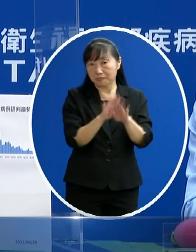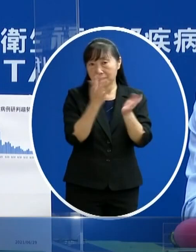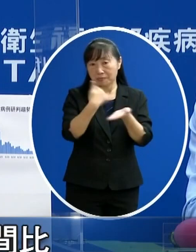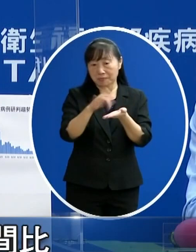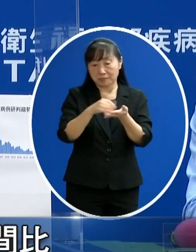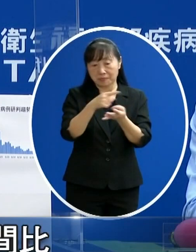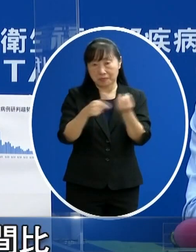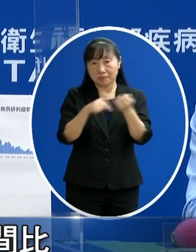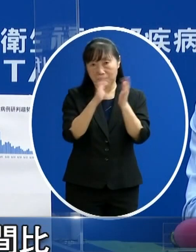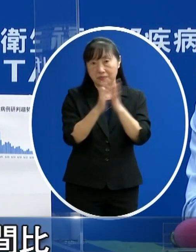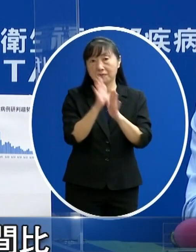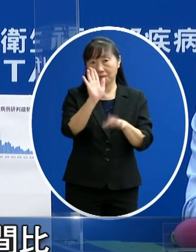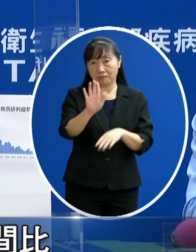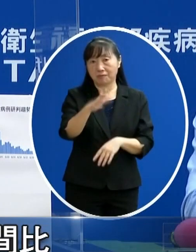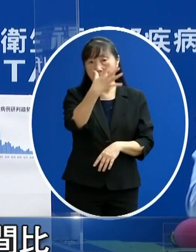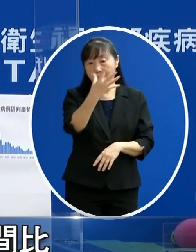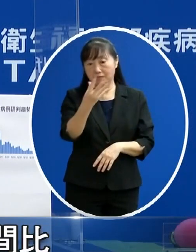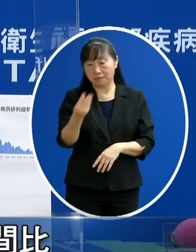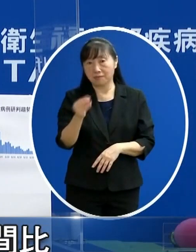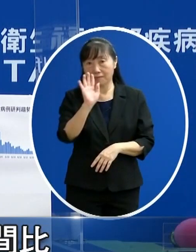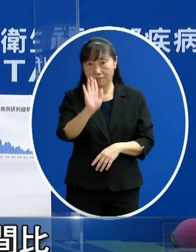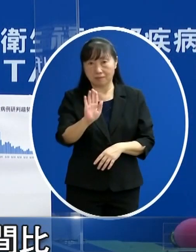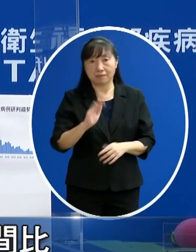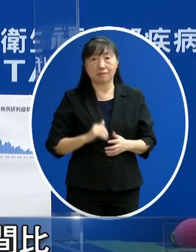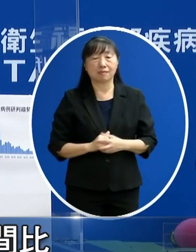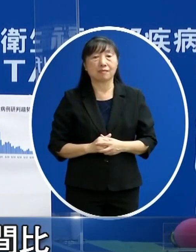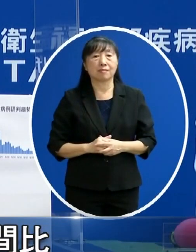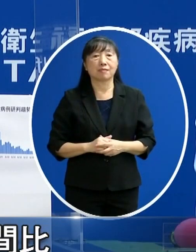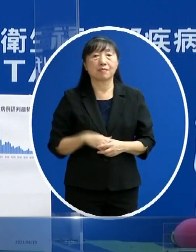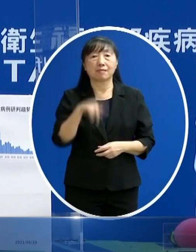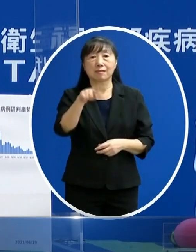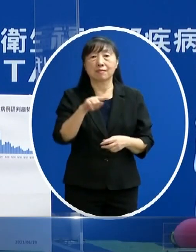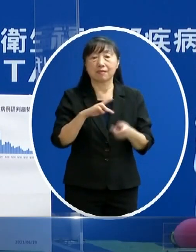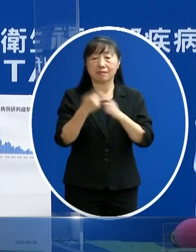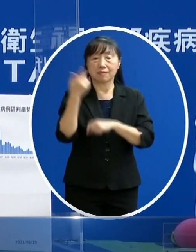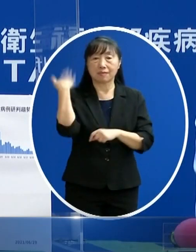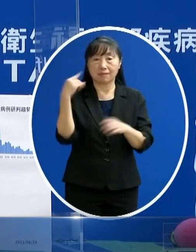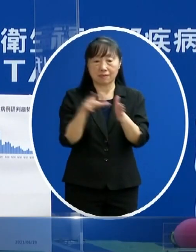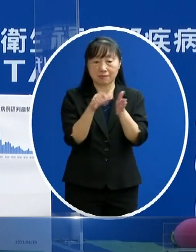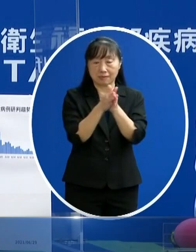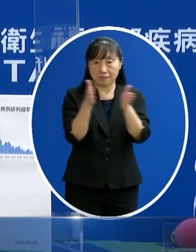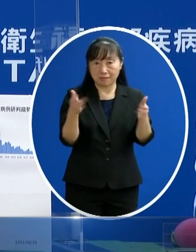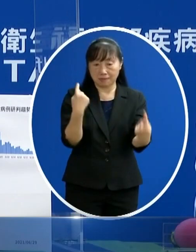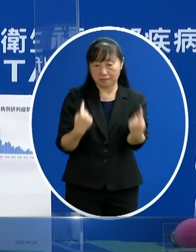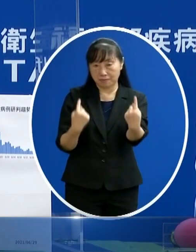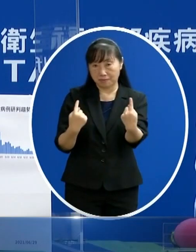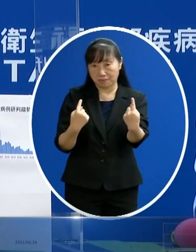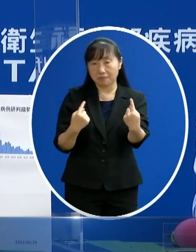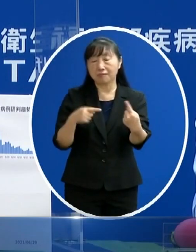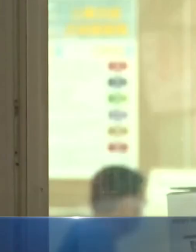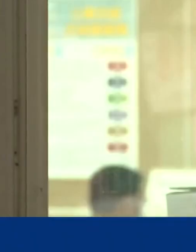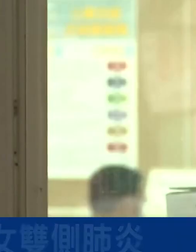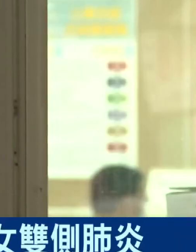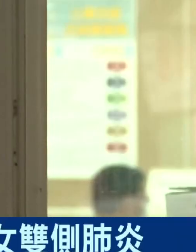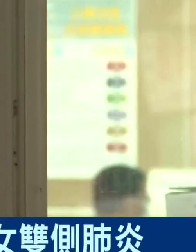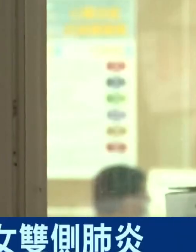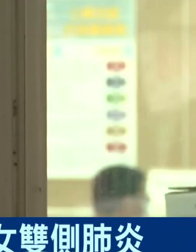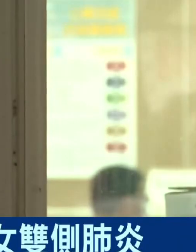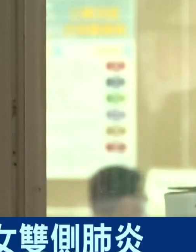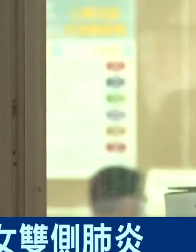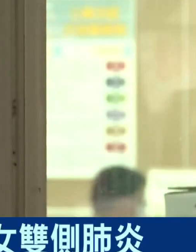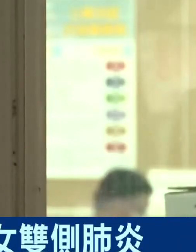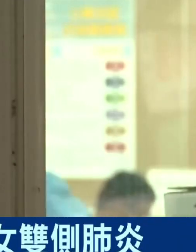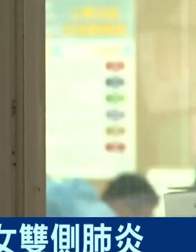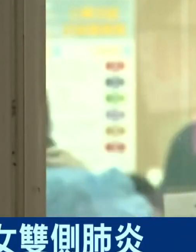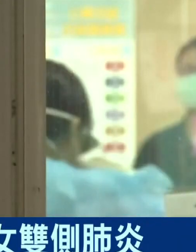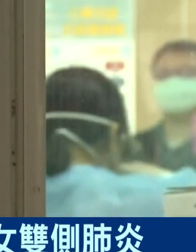个案数，现在已经相对在跟前一段时间来比，这段时间是相对的低点。 也不排除和星期